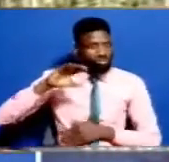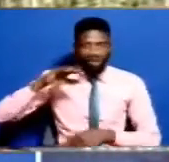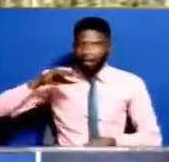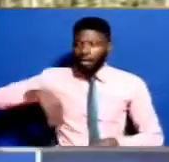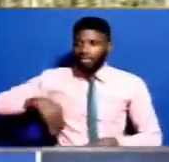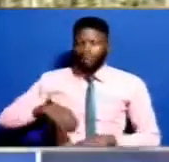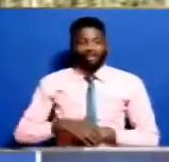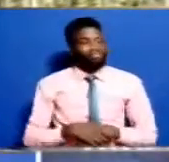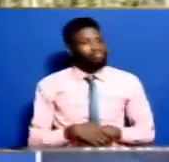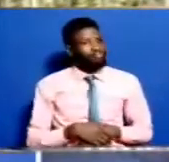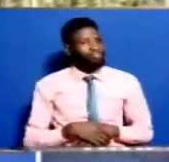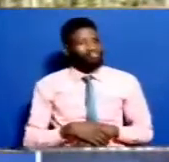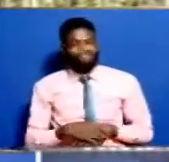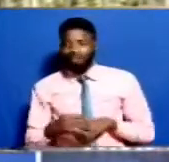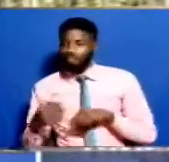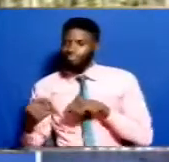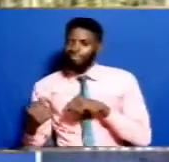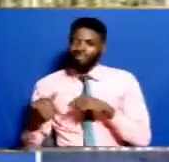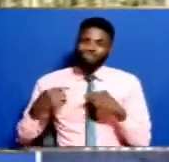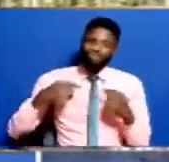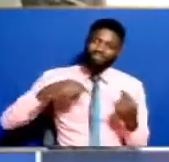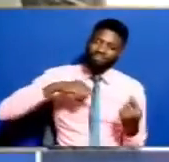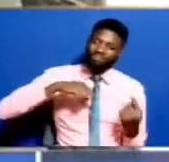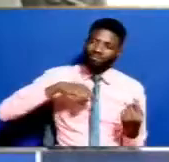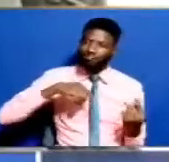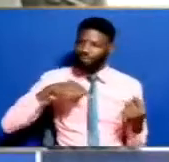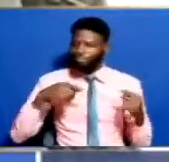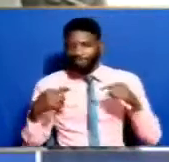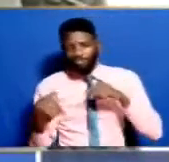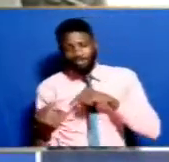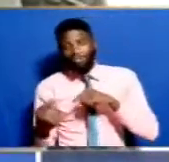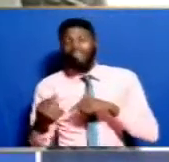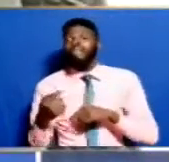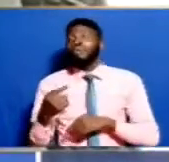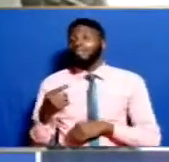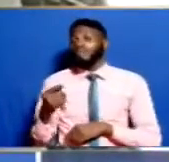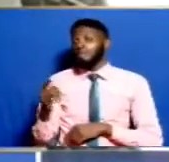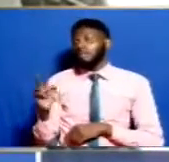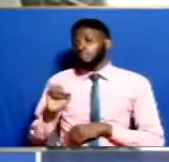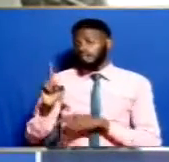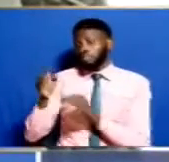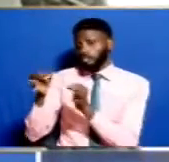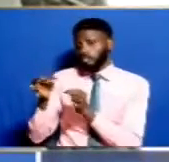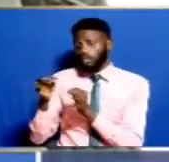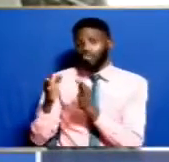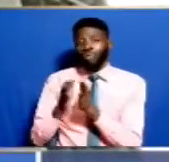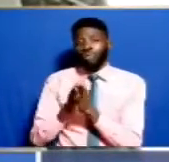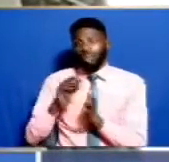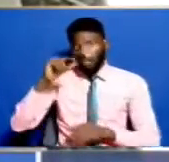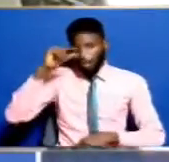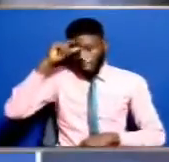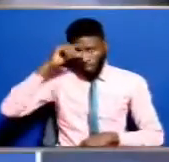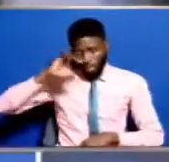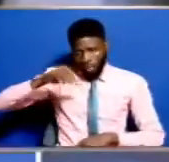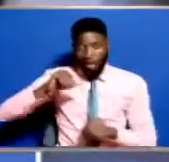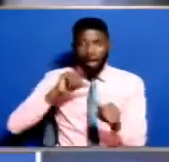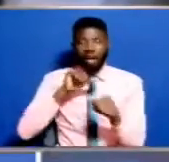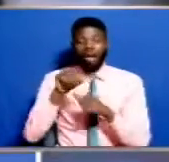Vuta ni kuvute kati ya wizara ya fedha na serikali za kaunti kutokana na hali ya kuchelewa kusambazwa kwa